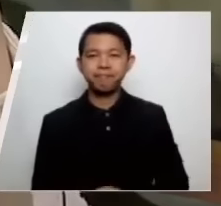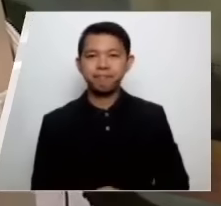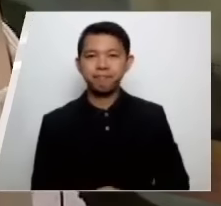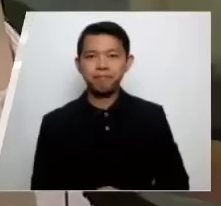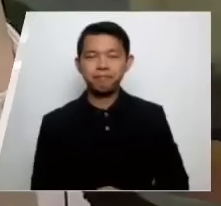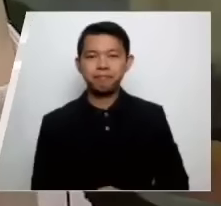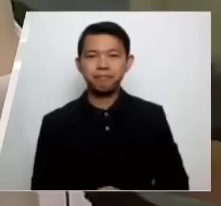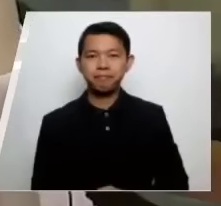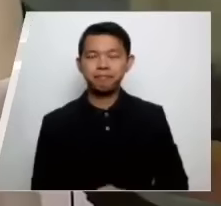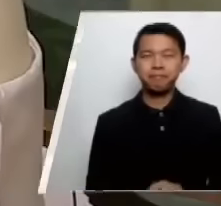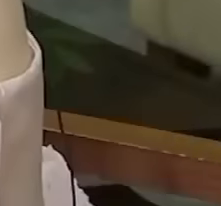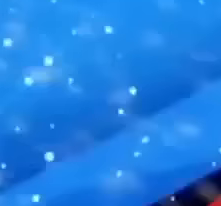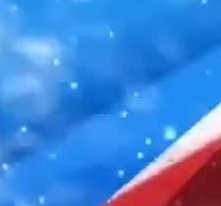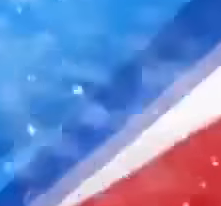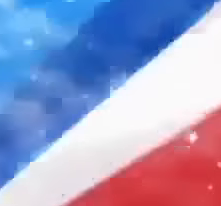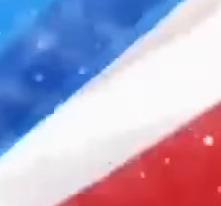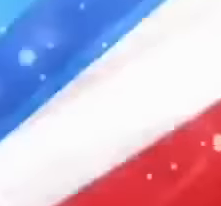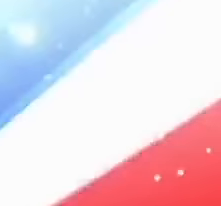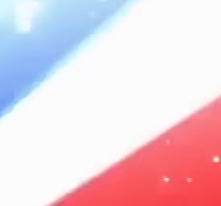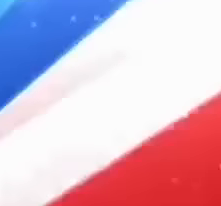ang inyong saksi.